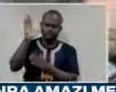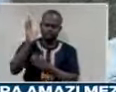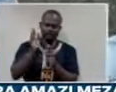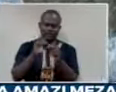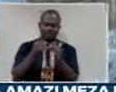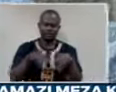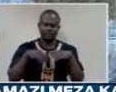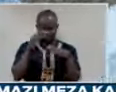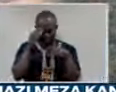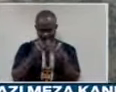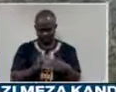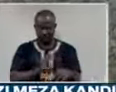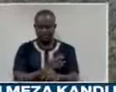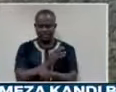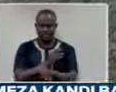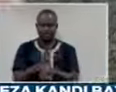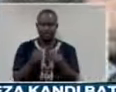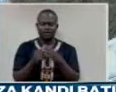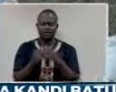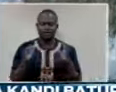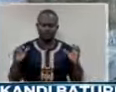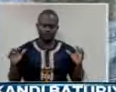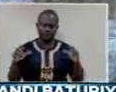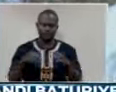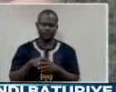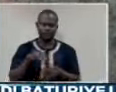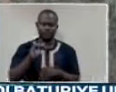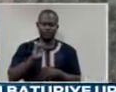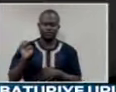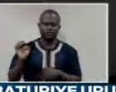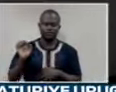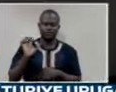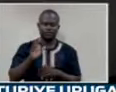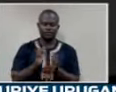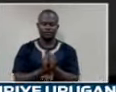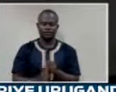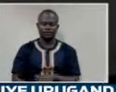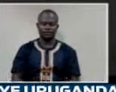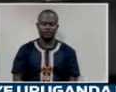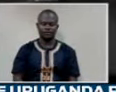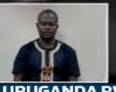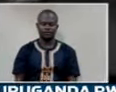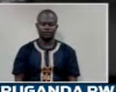Ubusanzwe atunzwe n'umuziki, anazwiho kuba ategura igitaramo cya Easter Celebration.